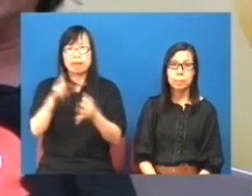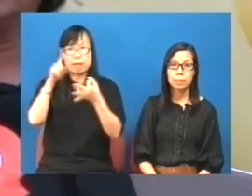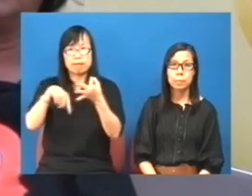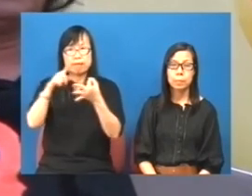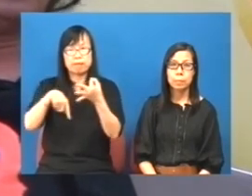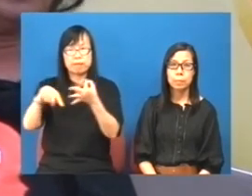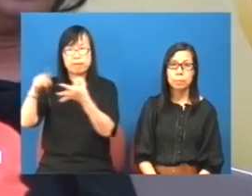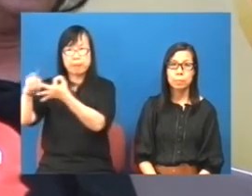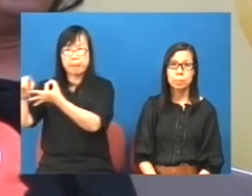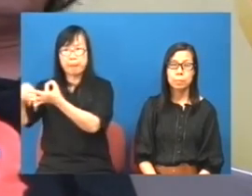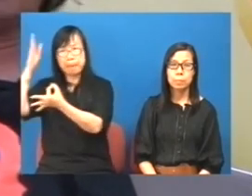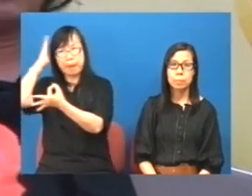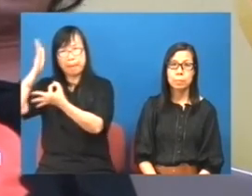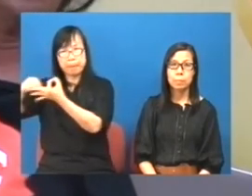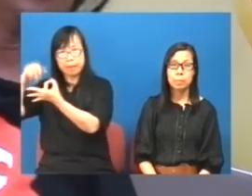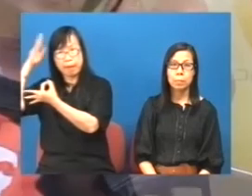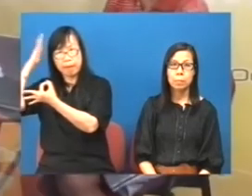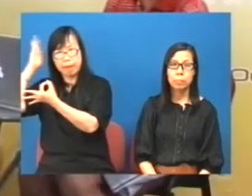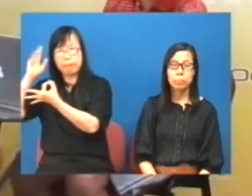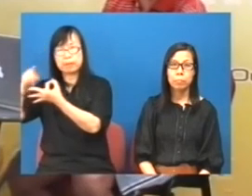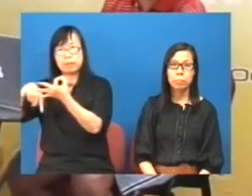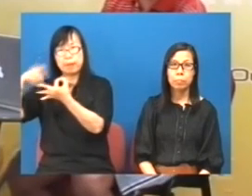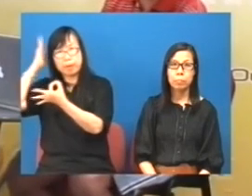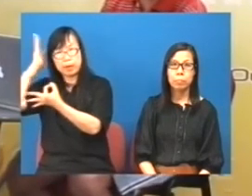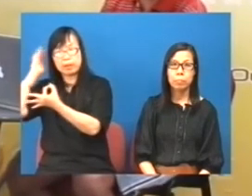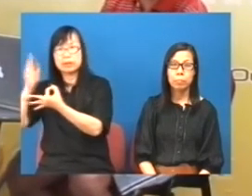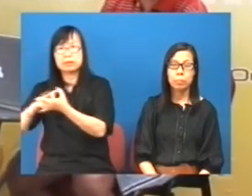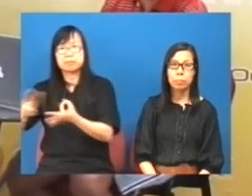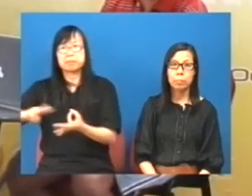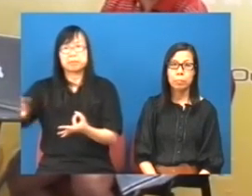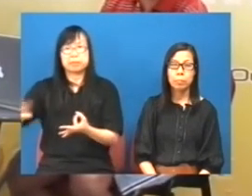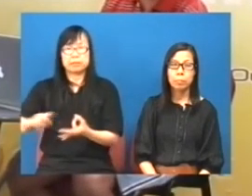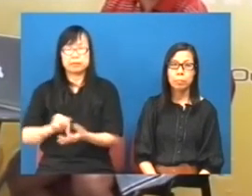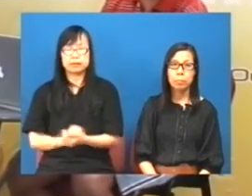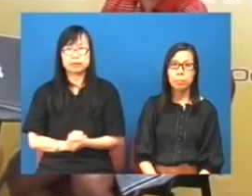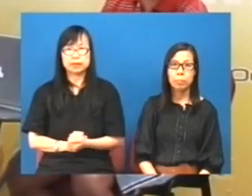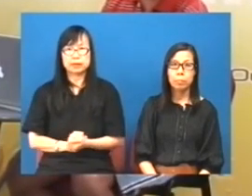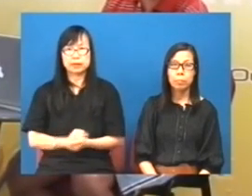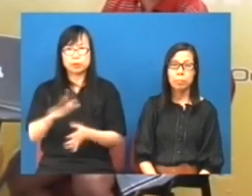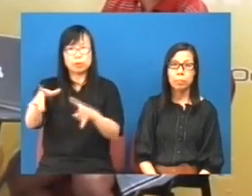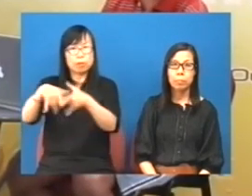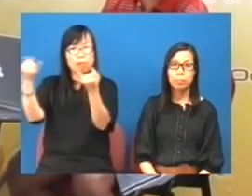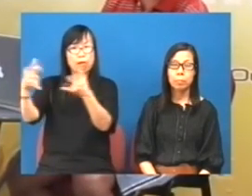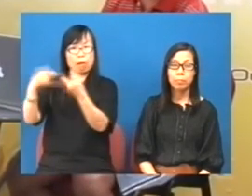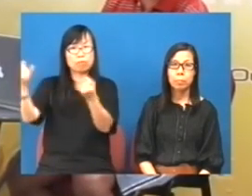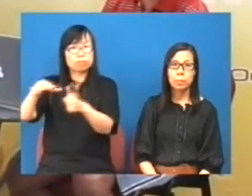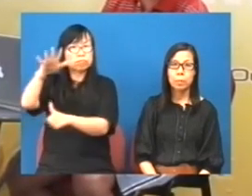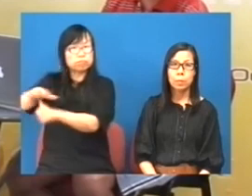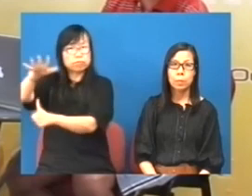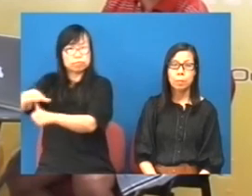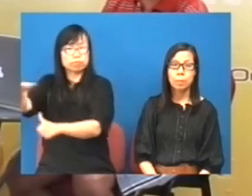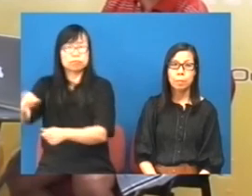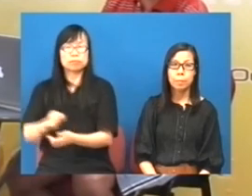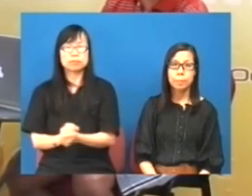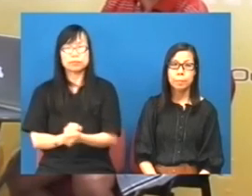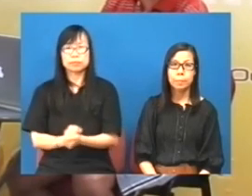如是包括陳某波如是很簡單如果你跟他不合他就壓力這就是一個